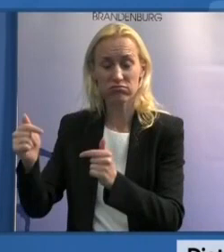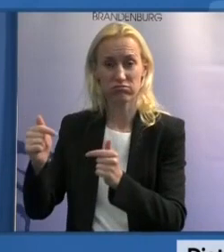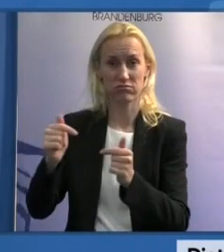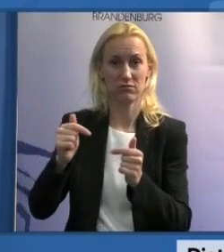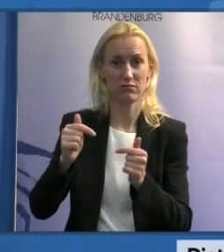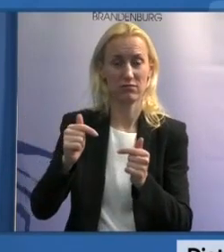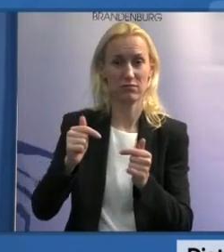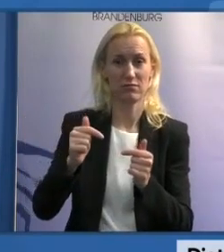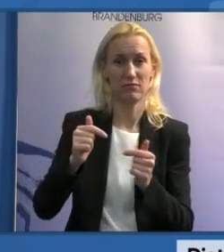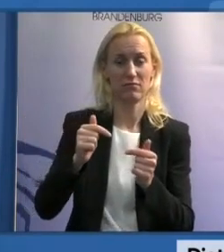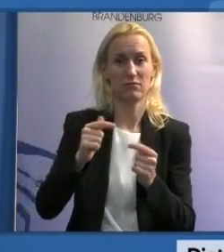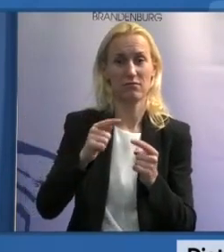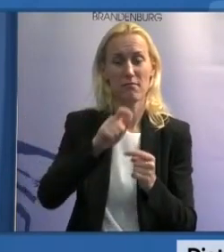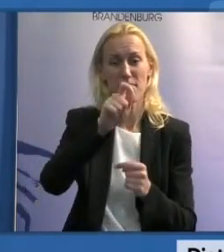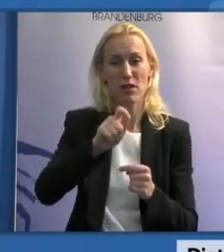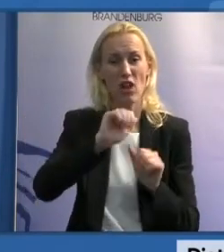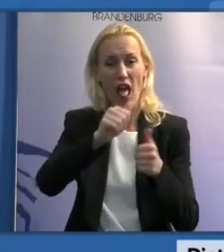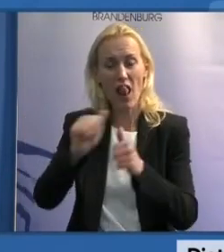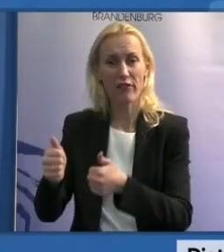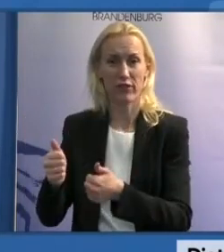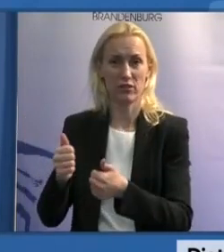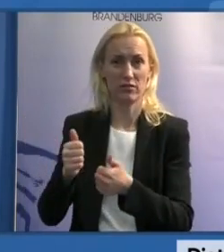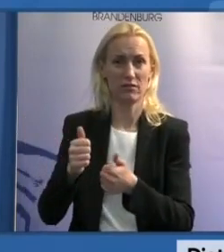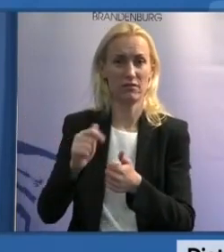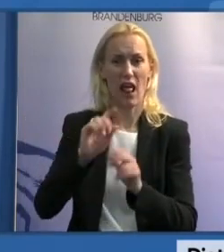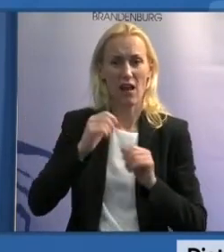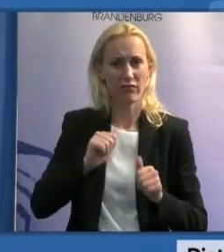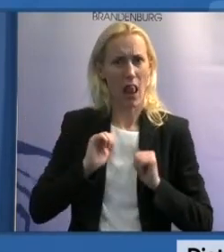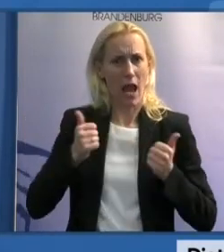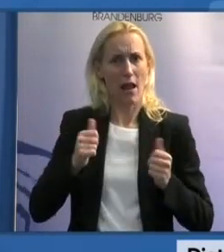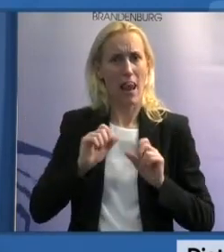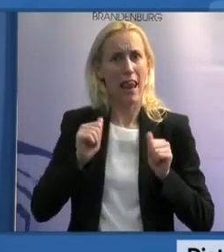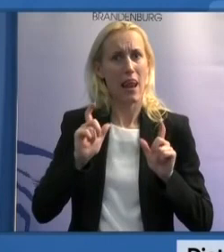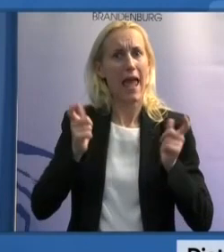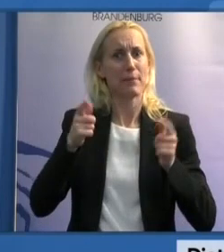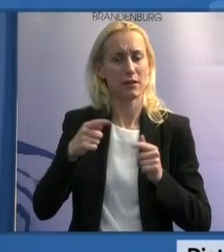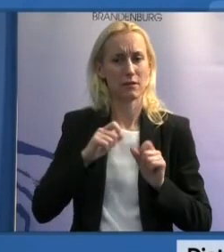andere pflegen, die Menschen helfen, die um ihr Leben kämpfen.